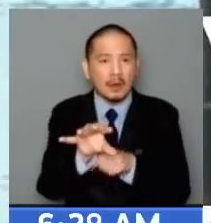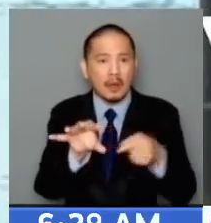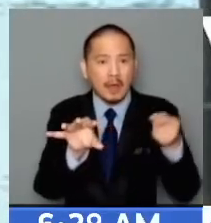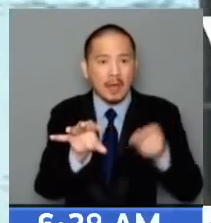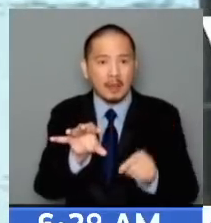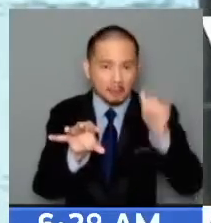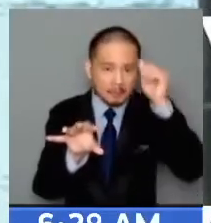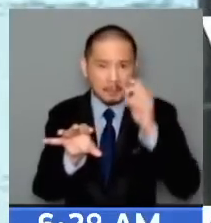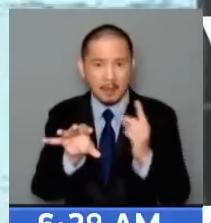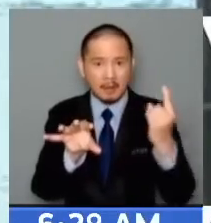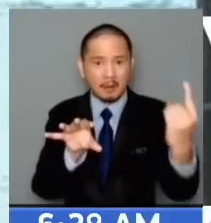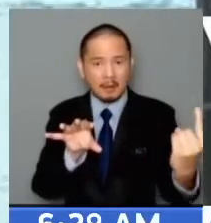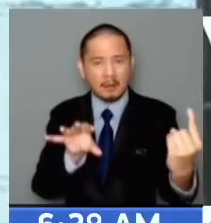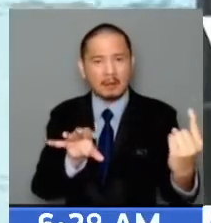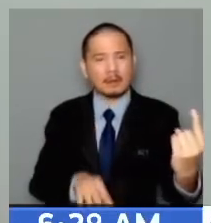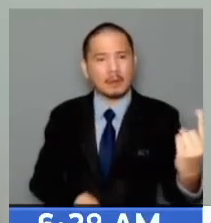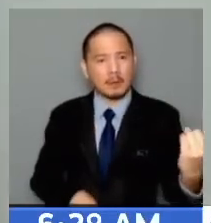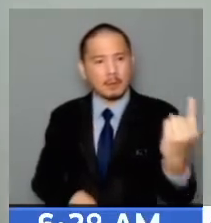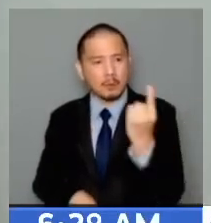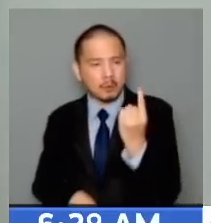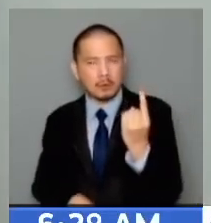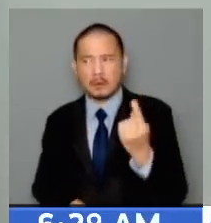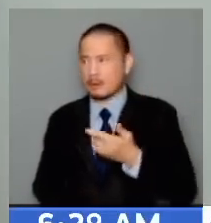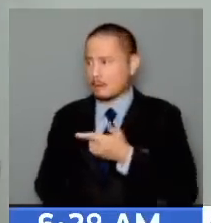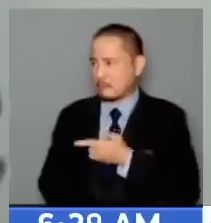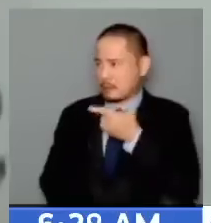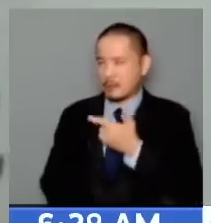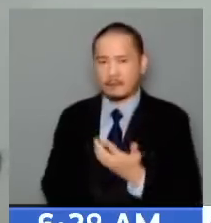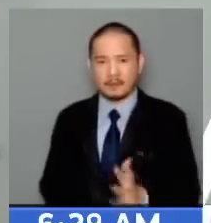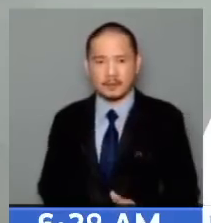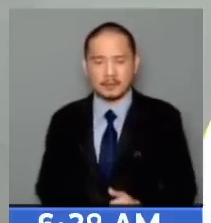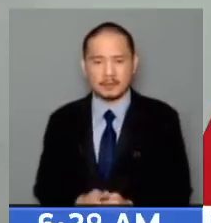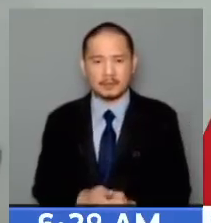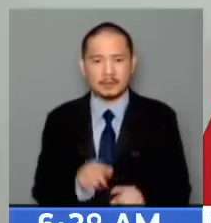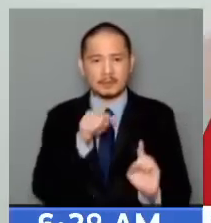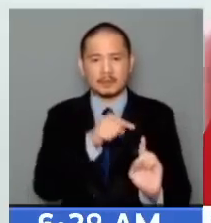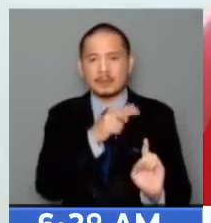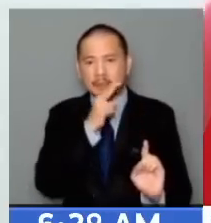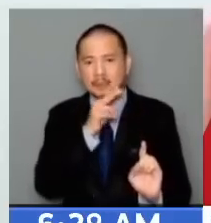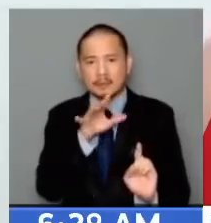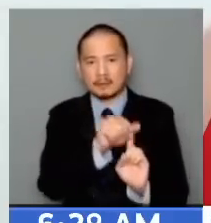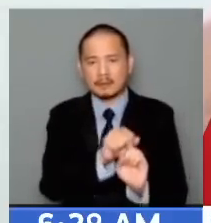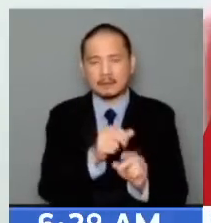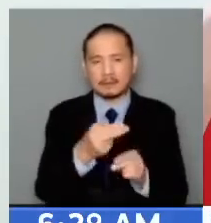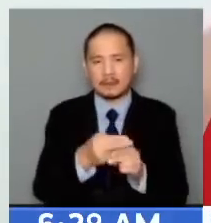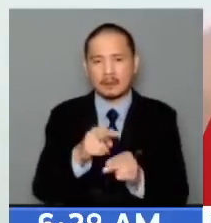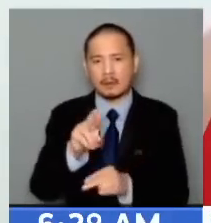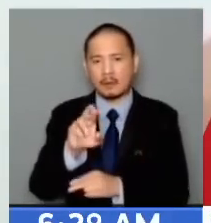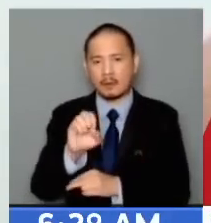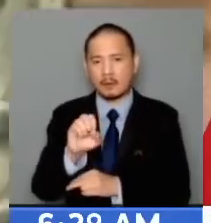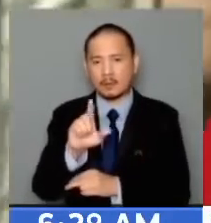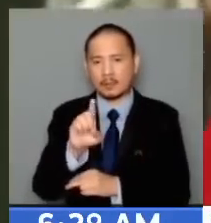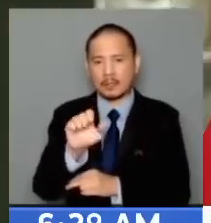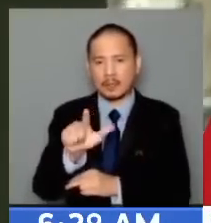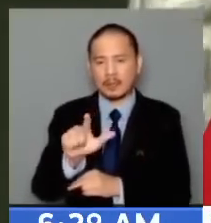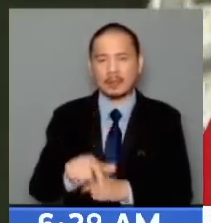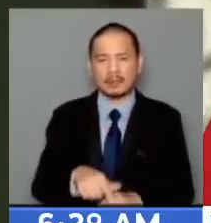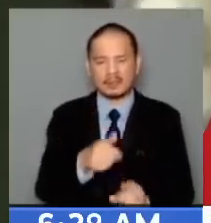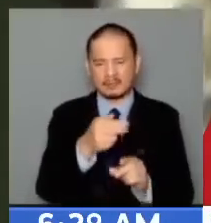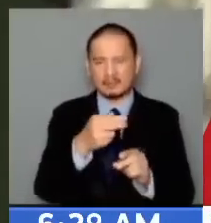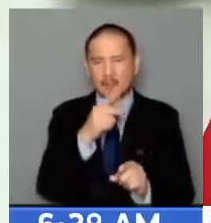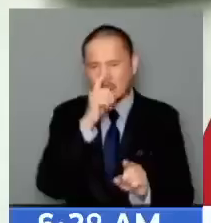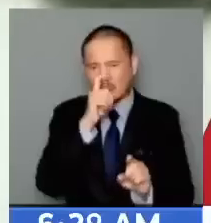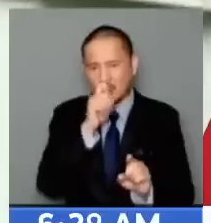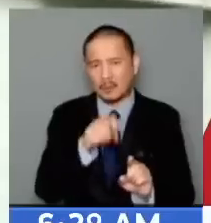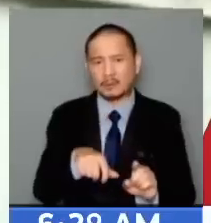Pero ako kay ba ako itong manghud, kingit-ngit kayo. Aristado ang sospek na kinilalang si Rodel Quizon, 42 anyos. Giit niya,